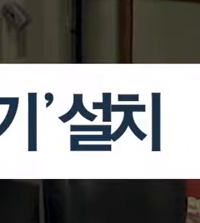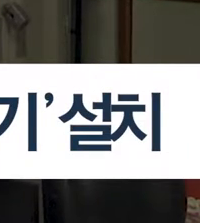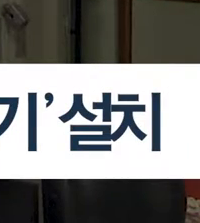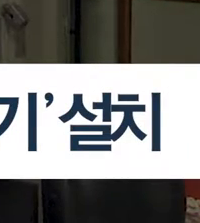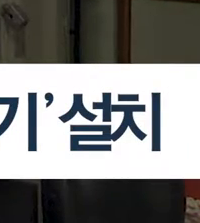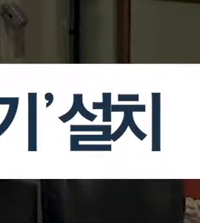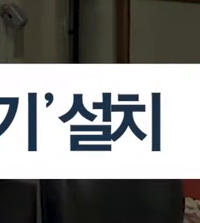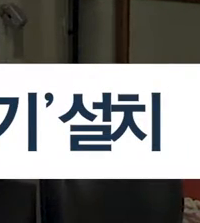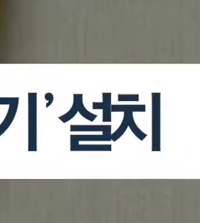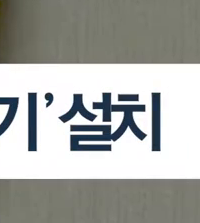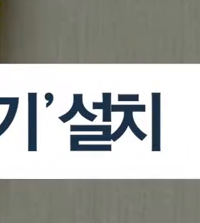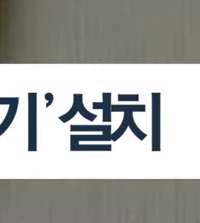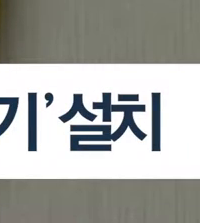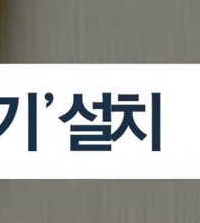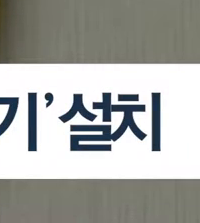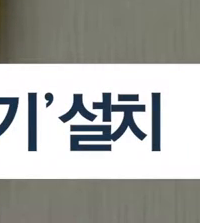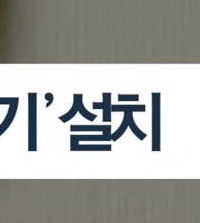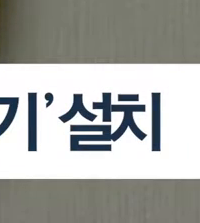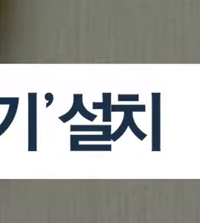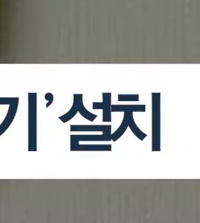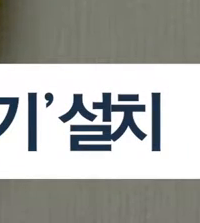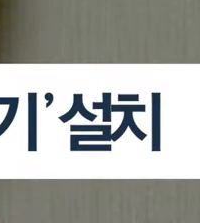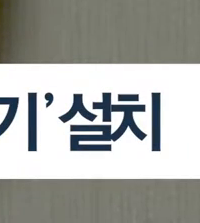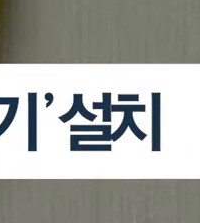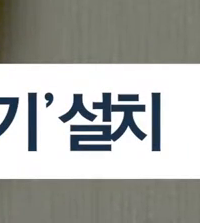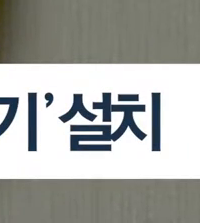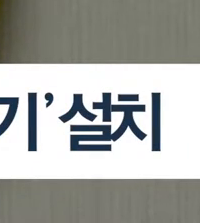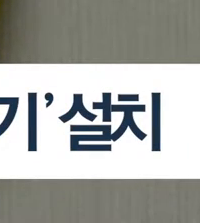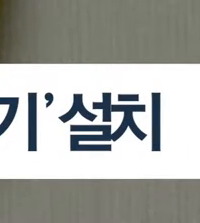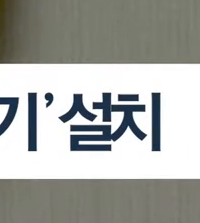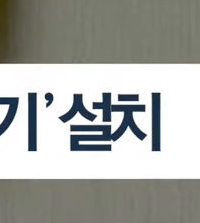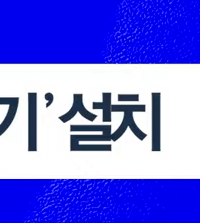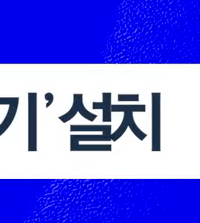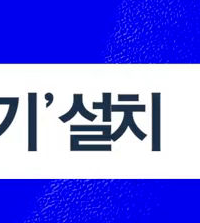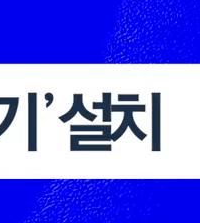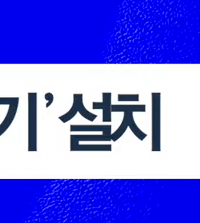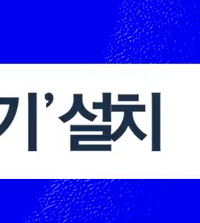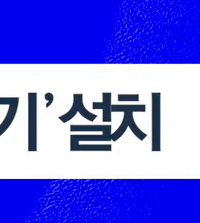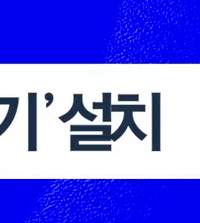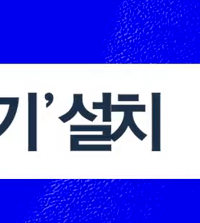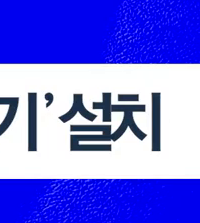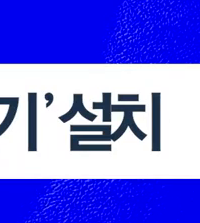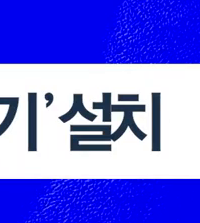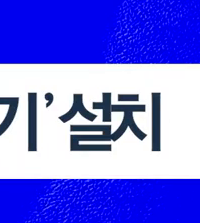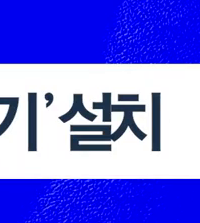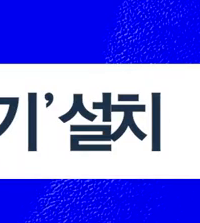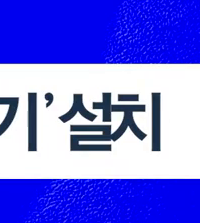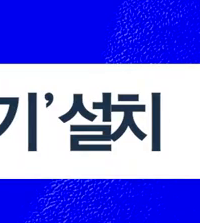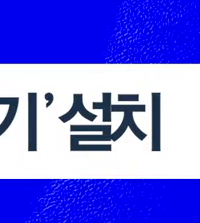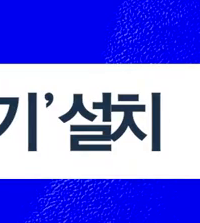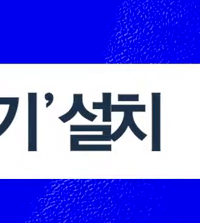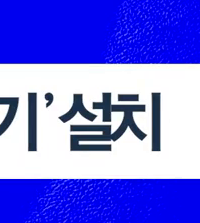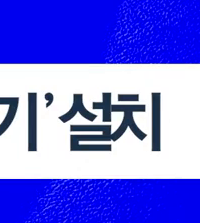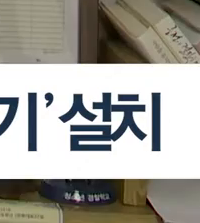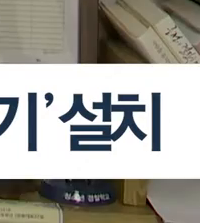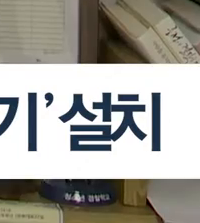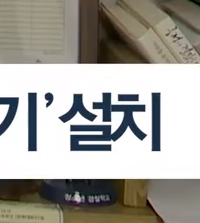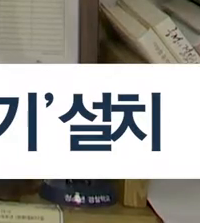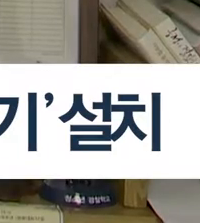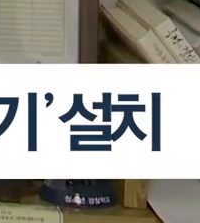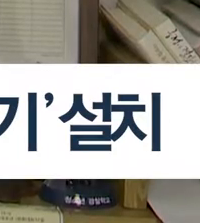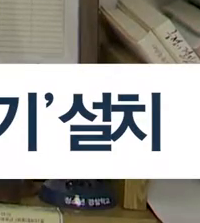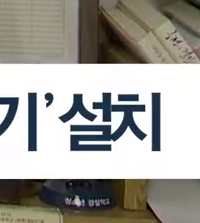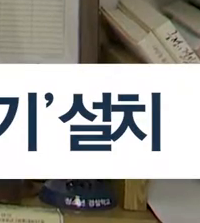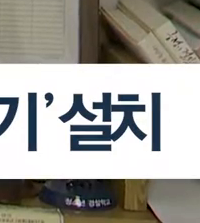강서구가 코로나19 같은 감염병의 예방 효과를 높이기 위해 지역 내 경로당 복지관 등 어르신 복지시설 225개소에